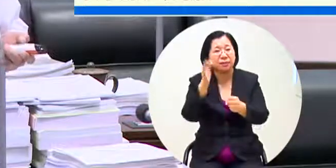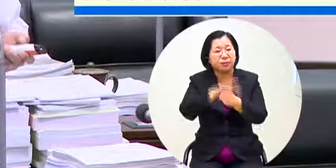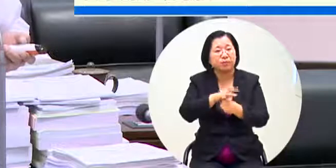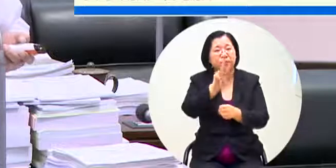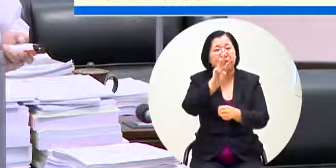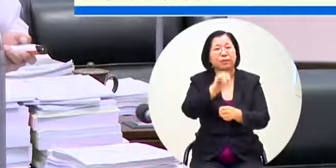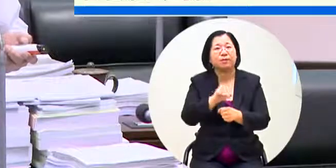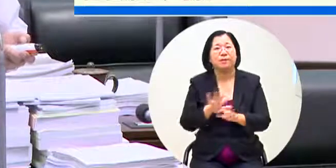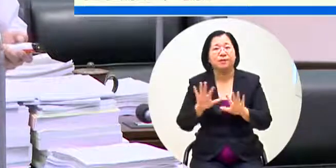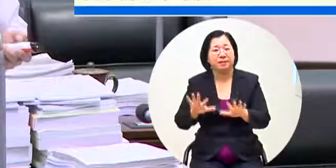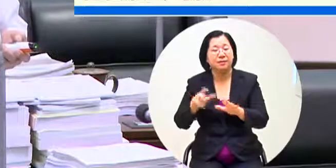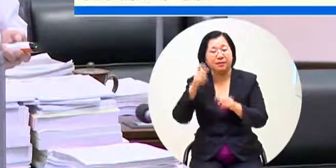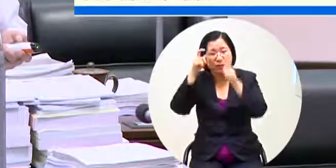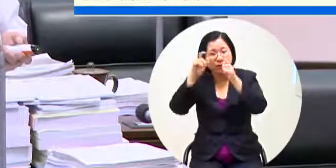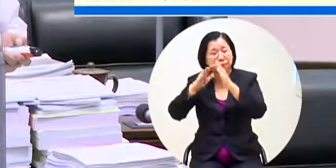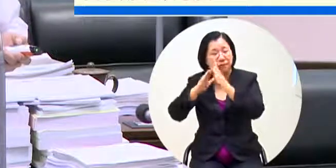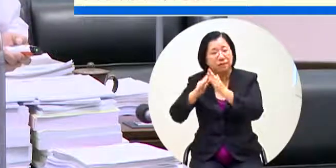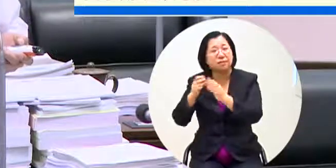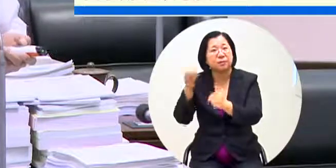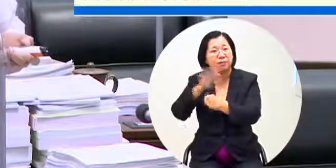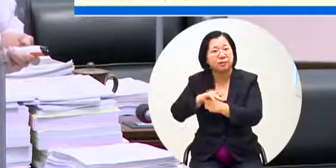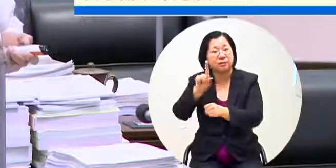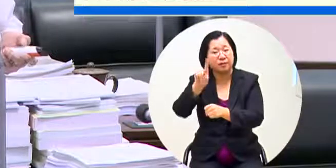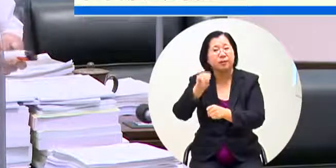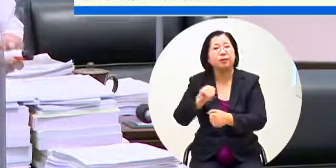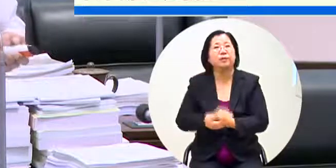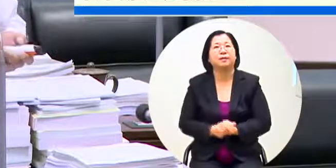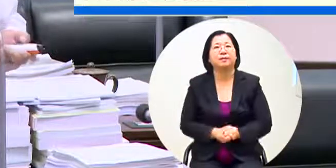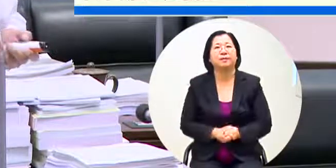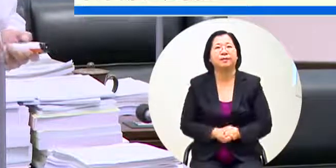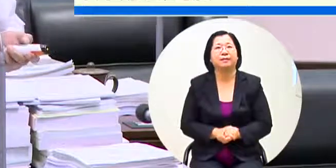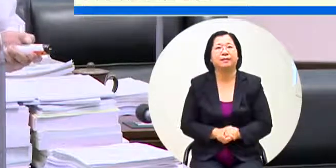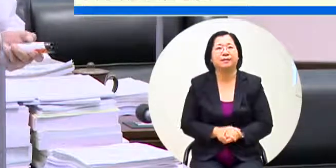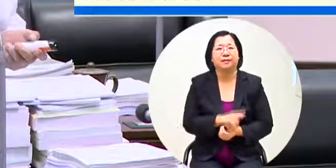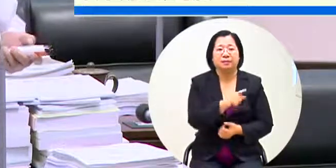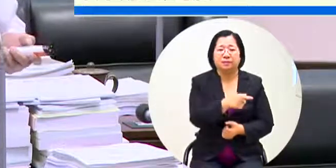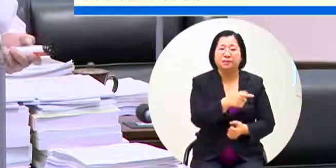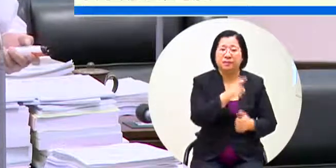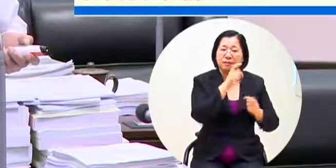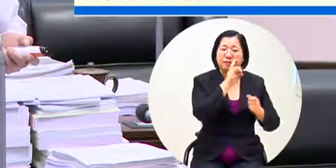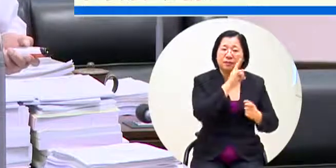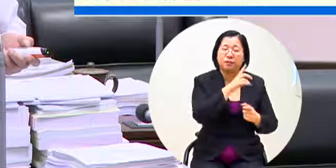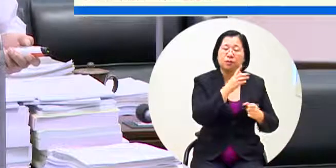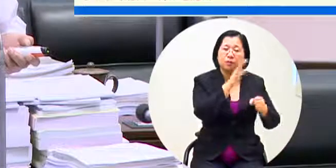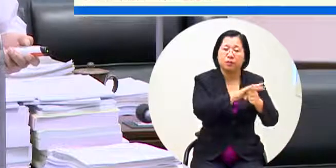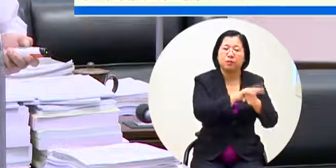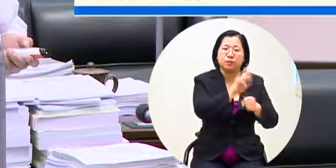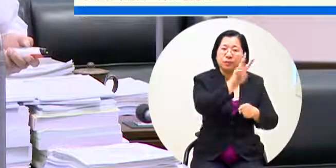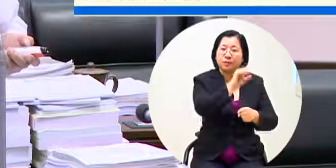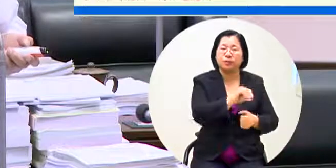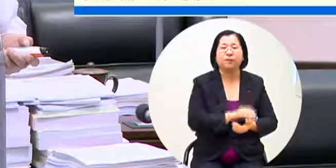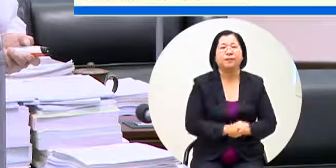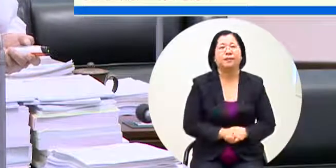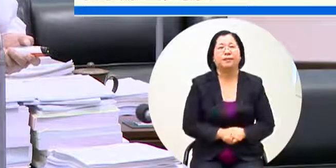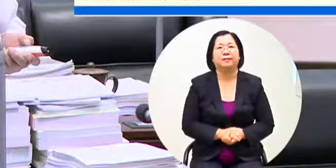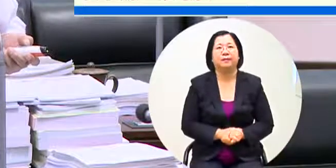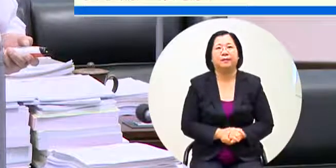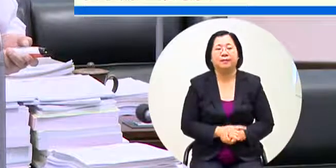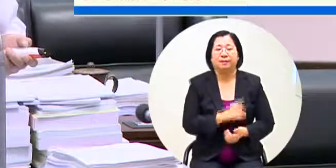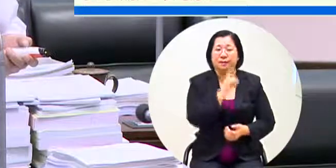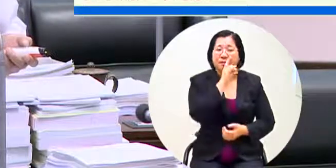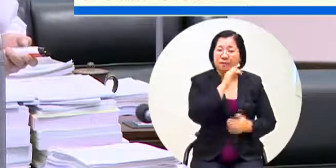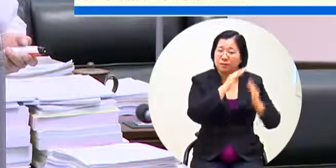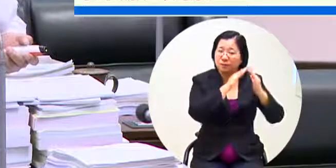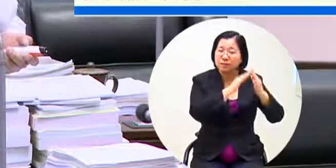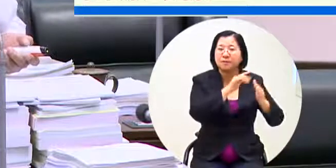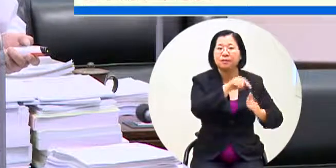无高雄市进目前补助10,000，因是补助30,000啦吼。啊，根据因台中市的这个啊调查吼统